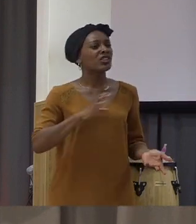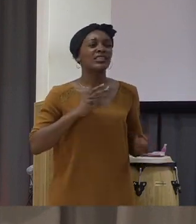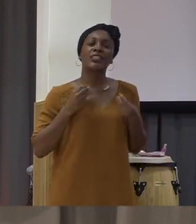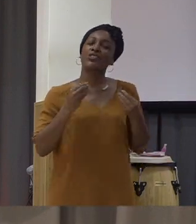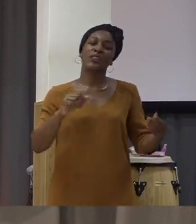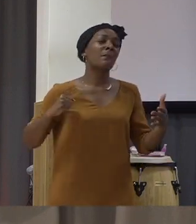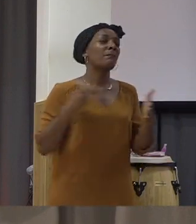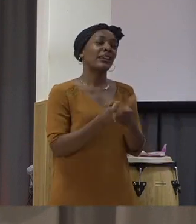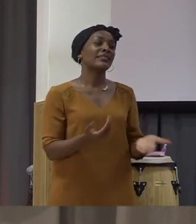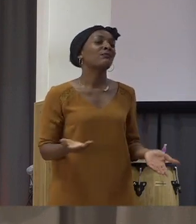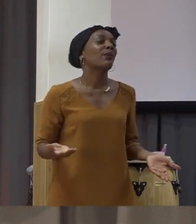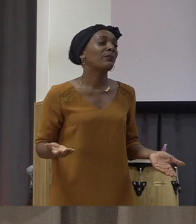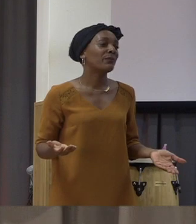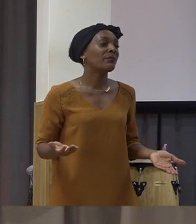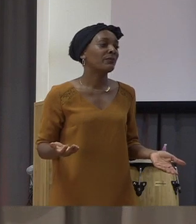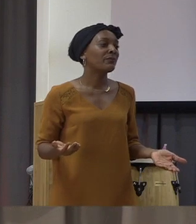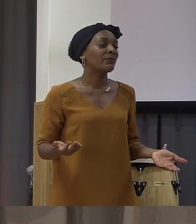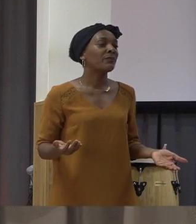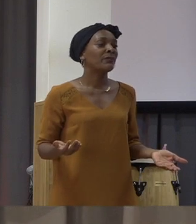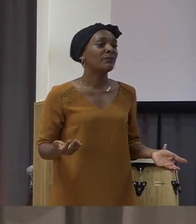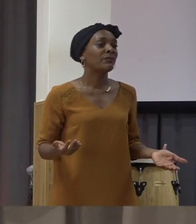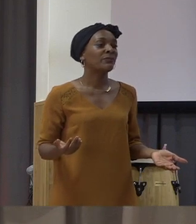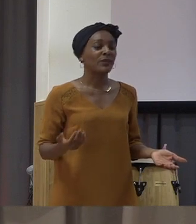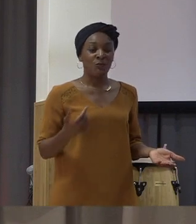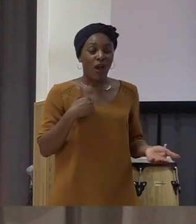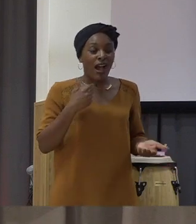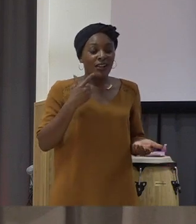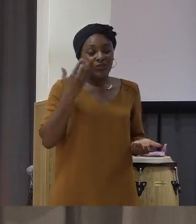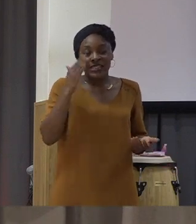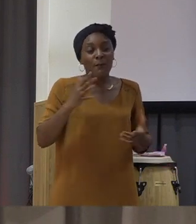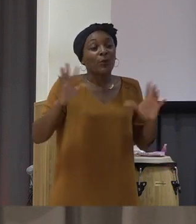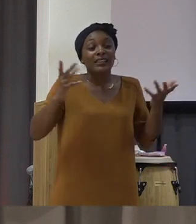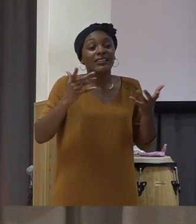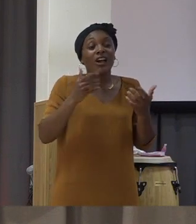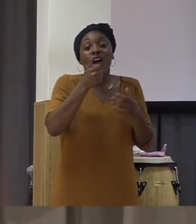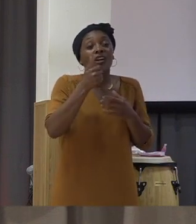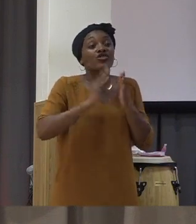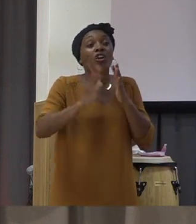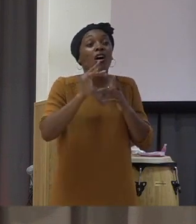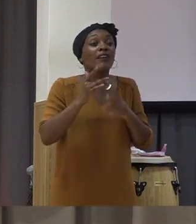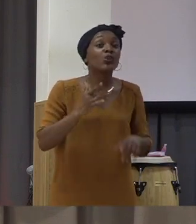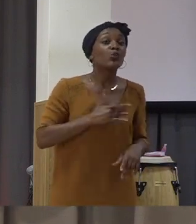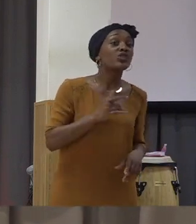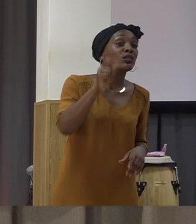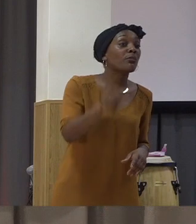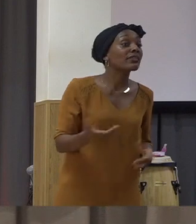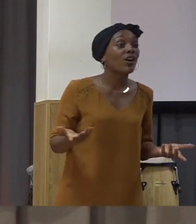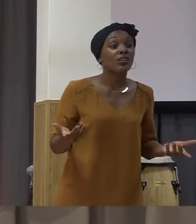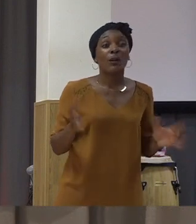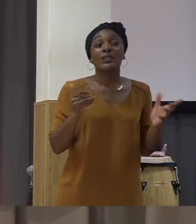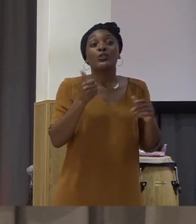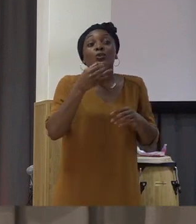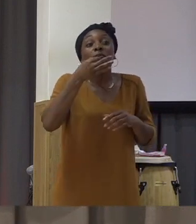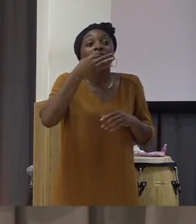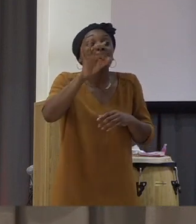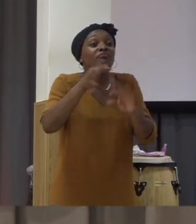le meilleur de moi-même, en me disant peut-être que c'est par une parole d'encouragement que je vais apporter, qu'une